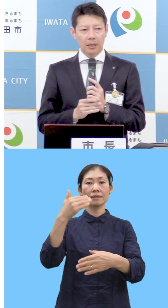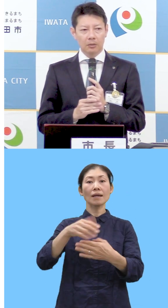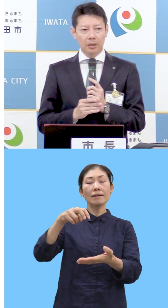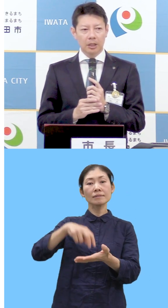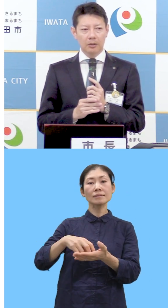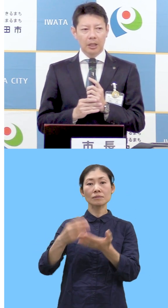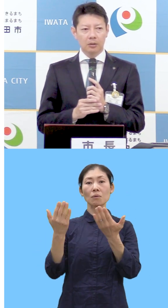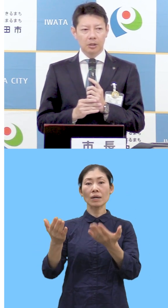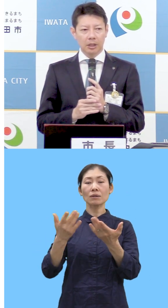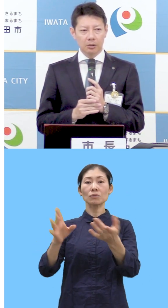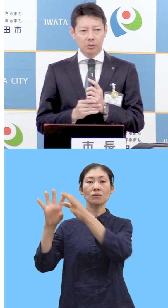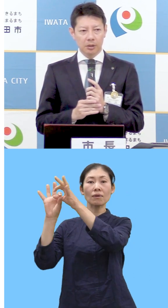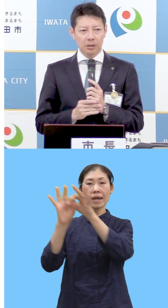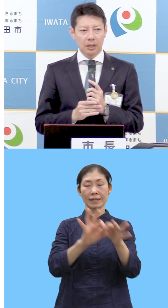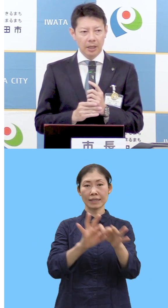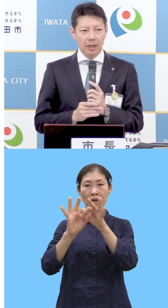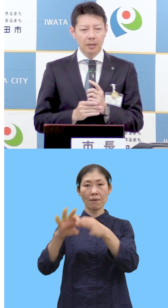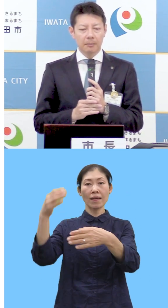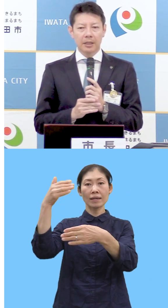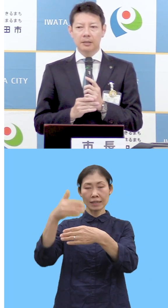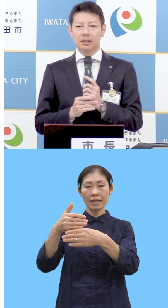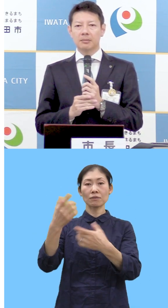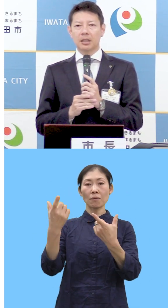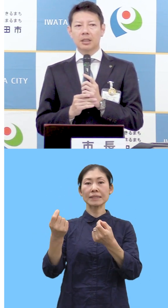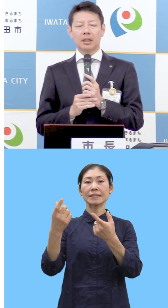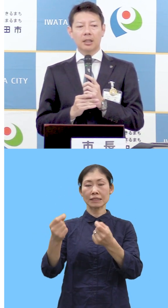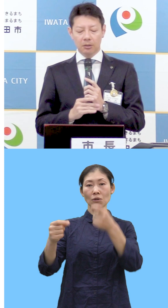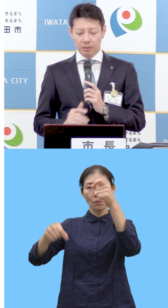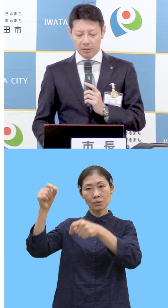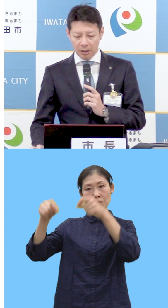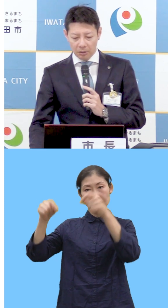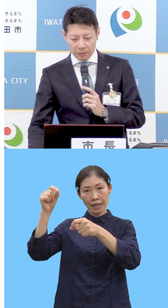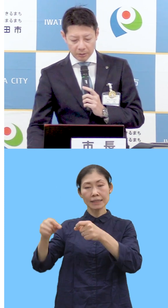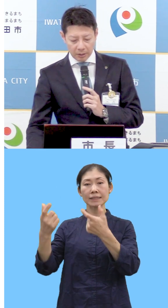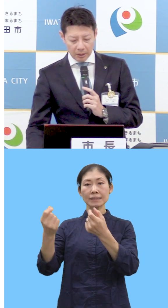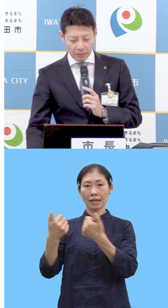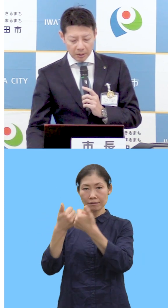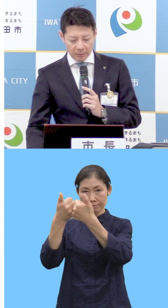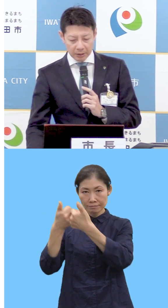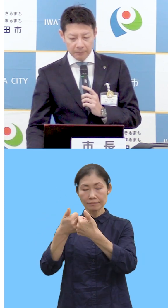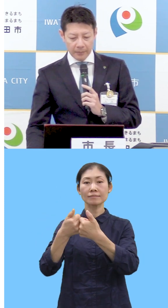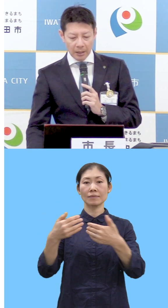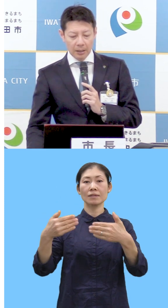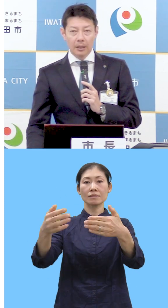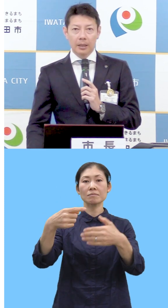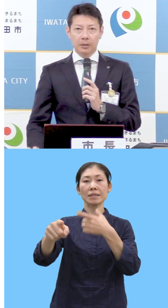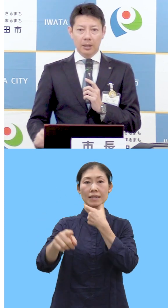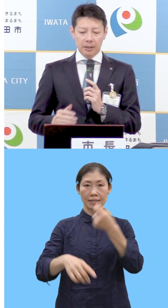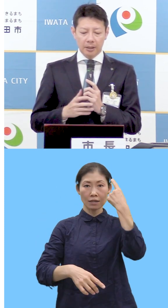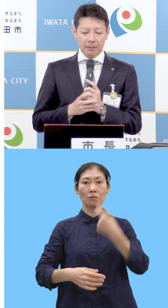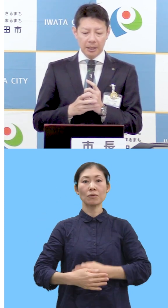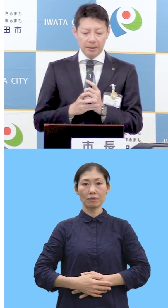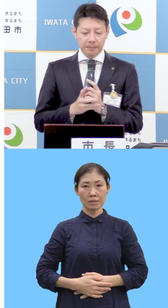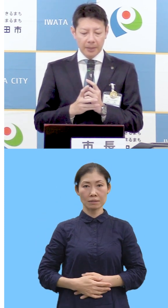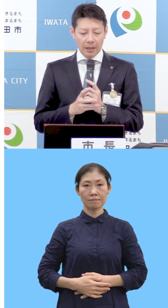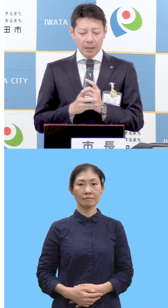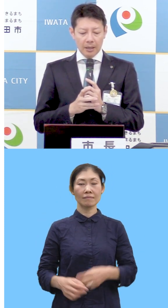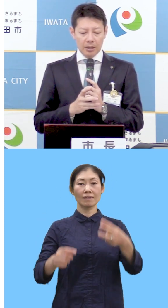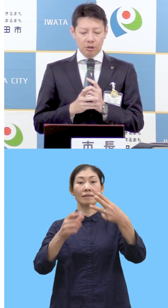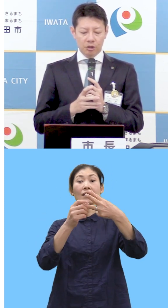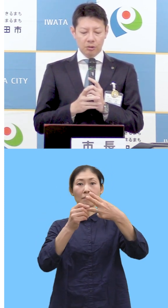、このあたりは県としっかりと調整しながら前に進めていきたいなというふうに思っております。それから3点目